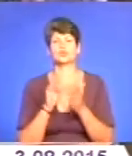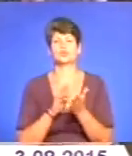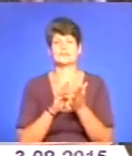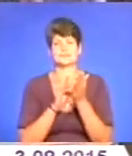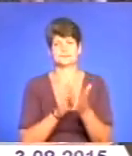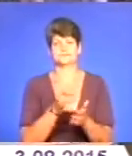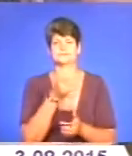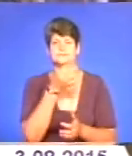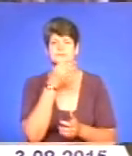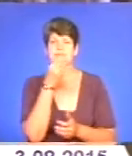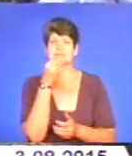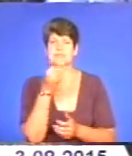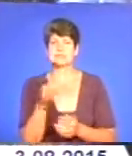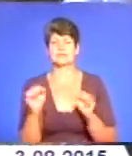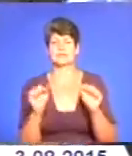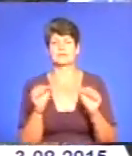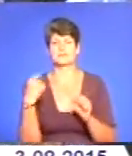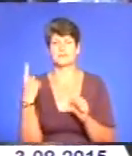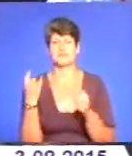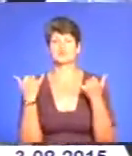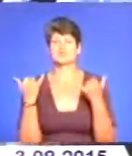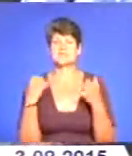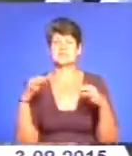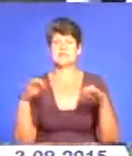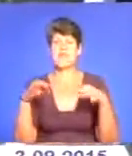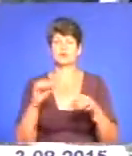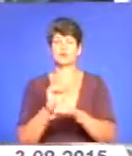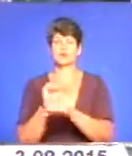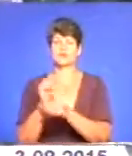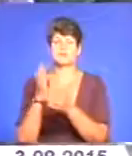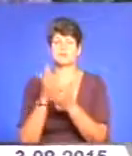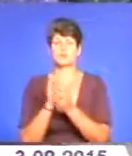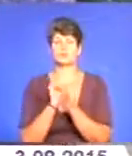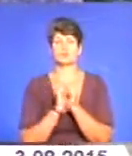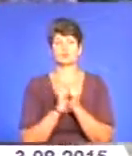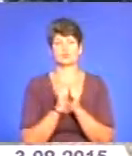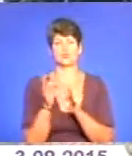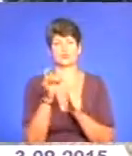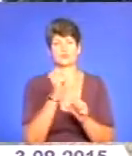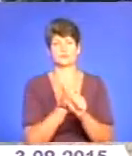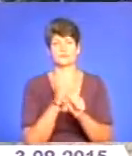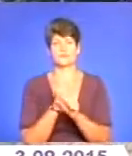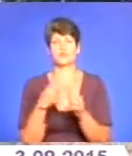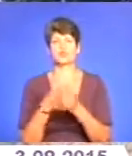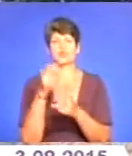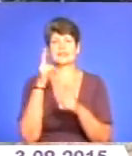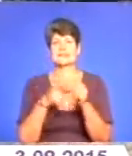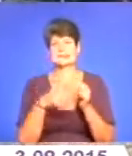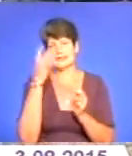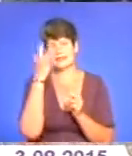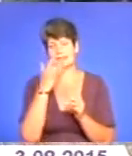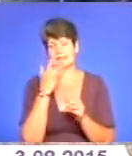зазначив керівник краю. Сучасні автостоянки мають бути облаштовані у кожному районі. До кінця літа заплановано